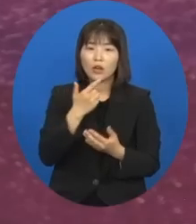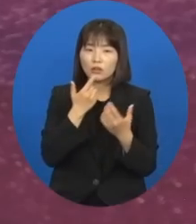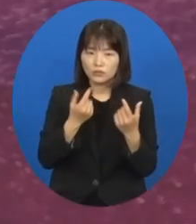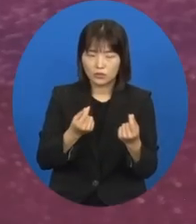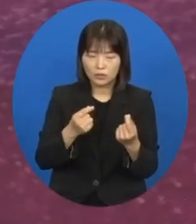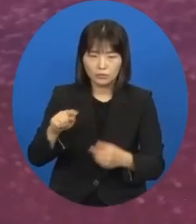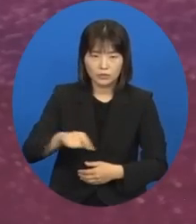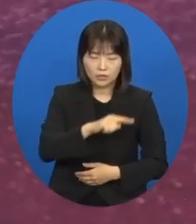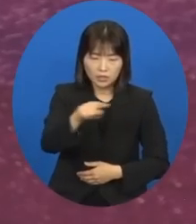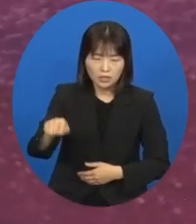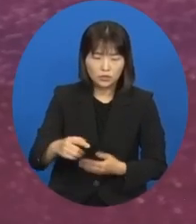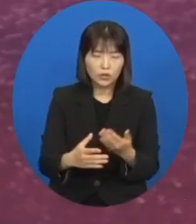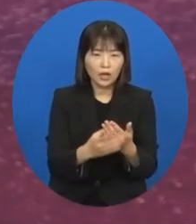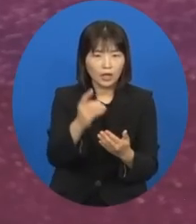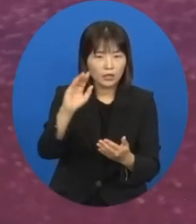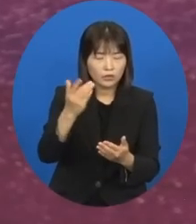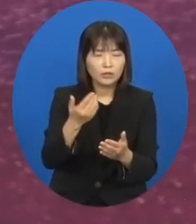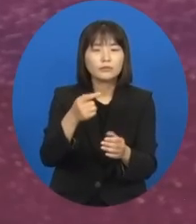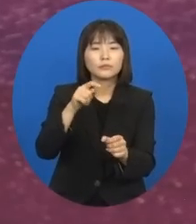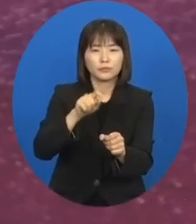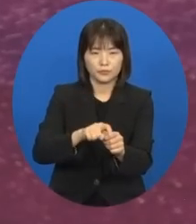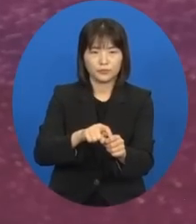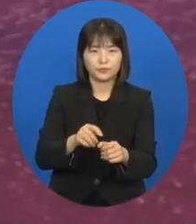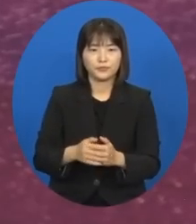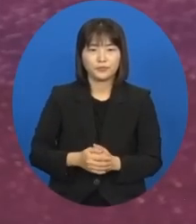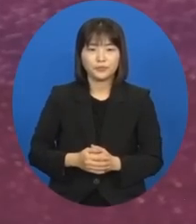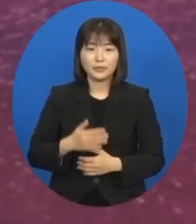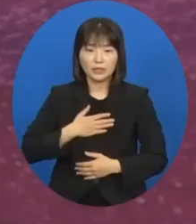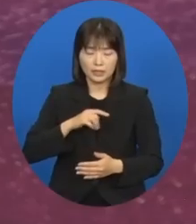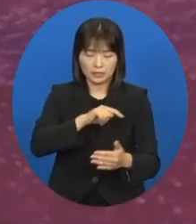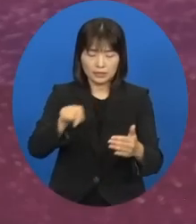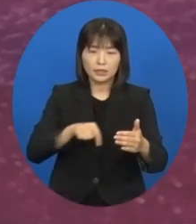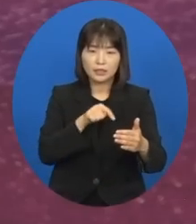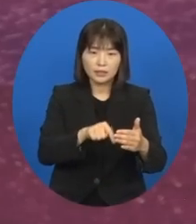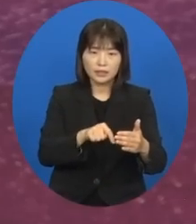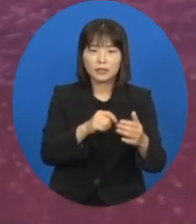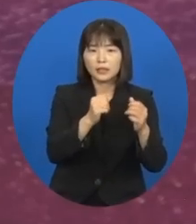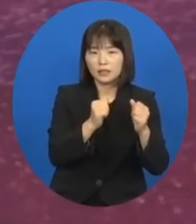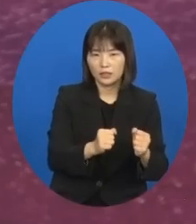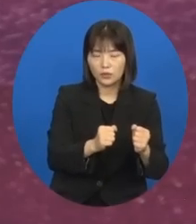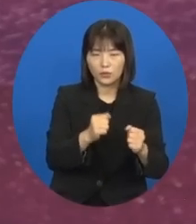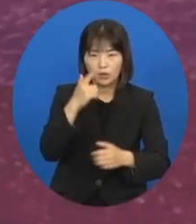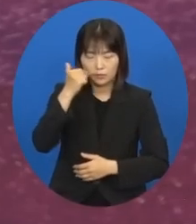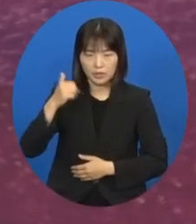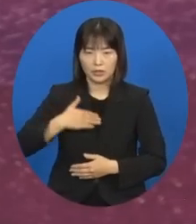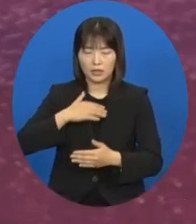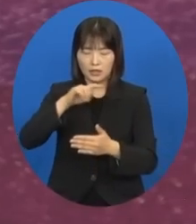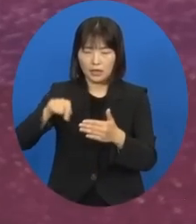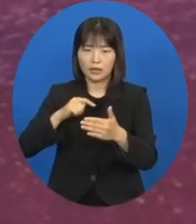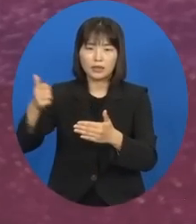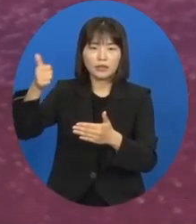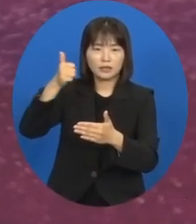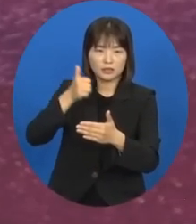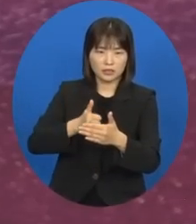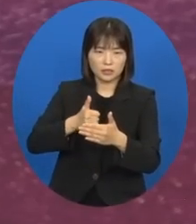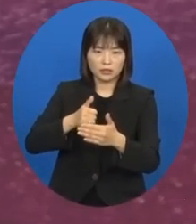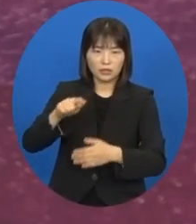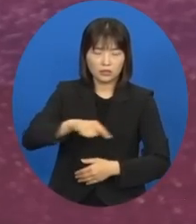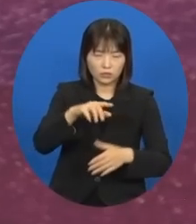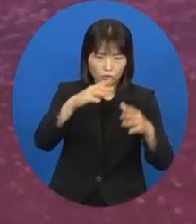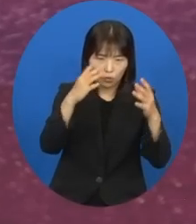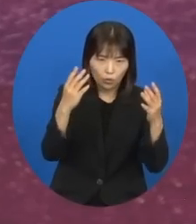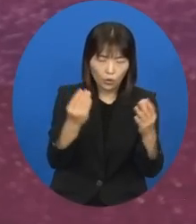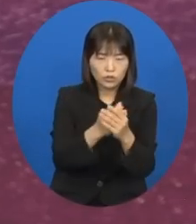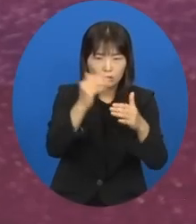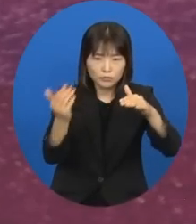그들도 하나가 되게 하려 함이니이다 곧 내가 그들 안에 있고 아버지께서 내 안에 계시요 그들로